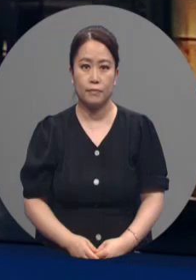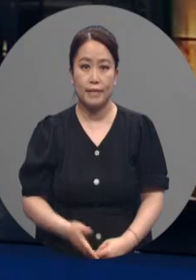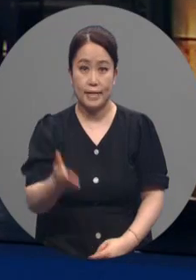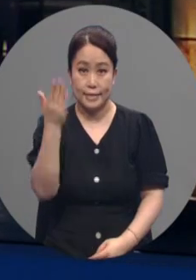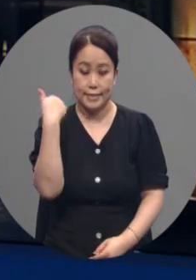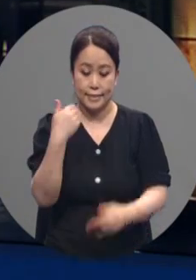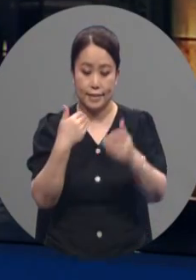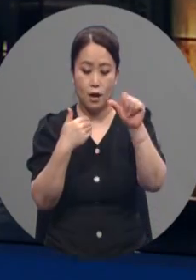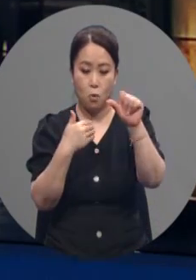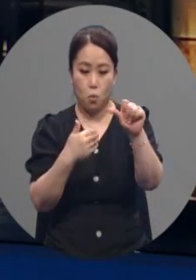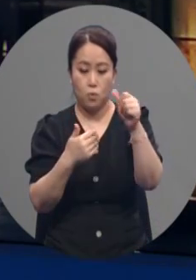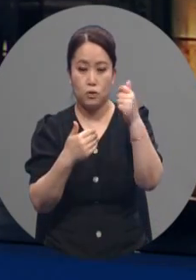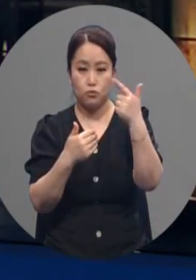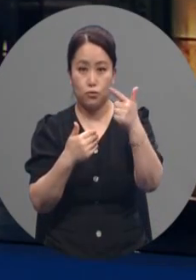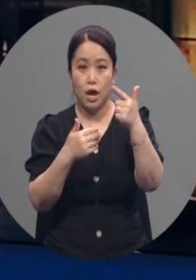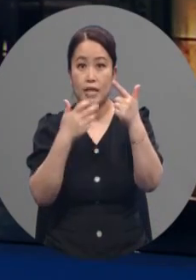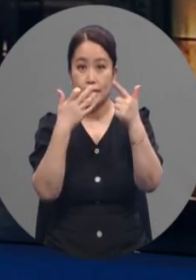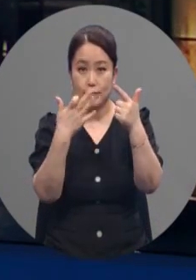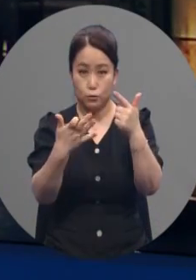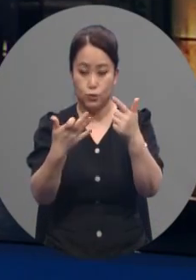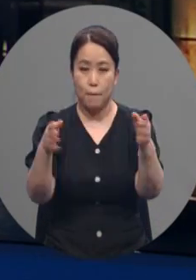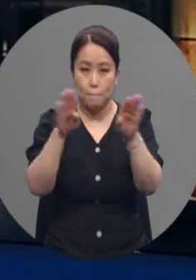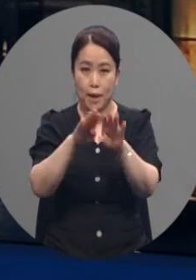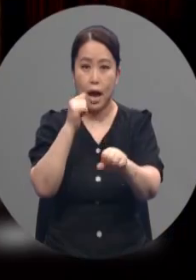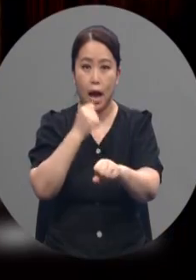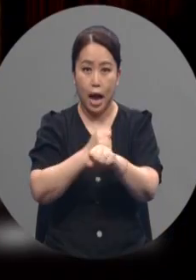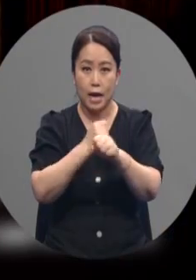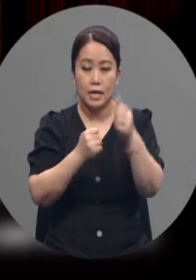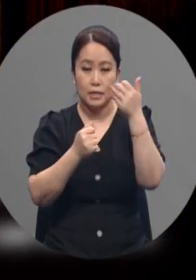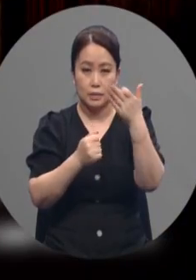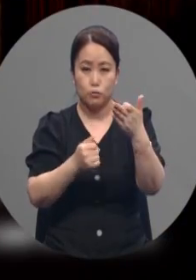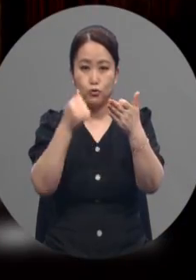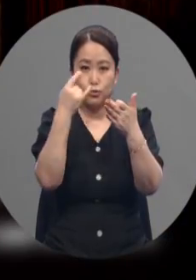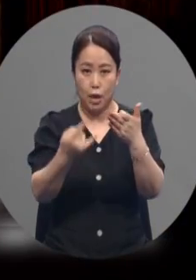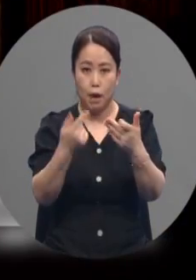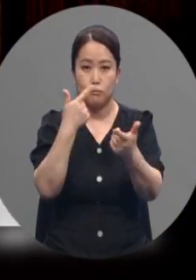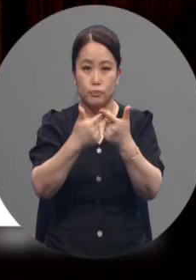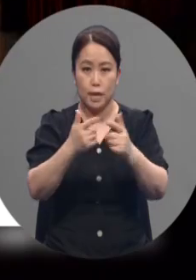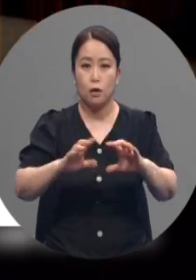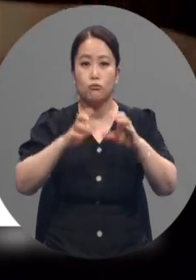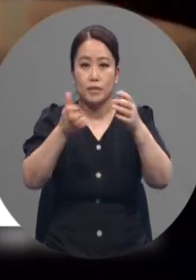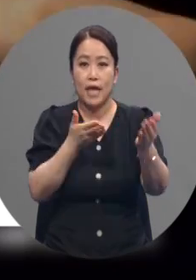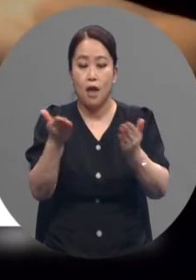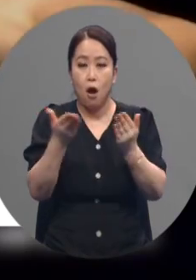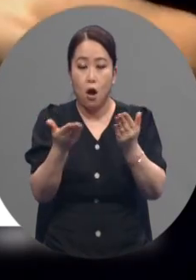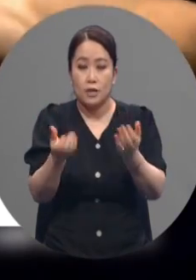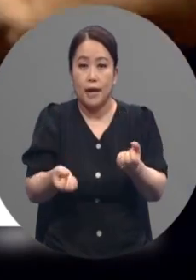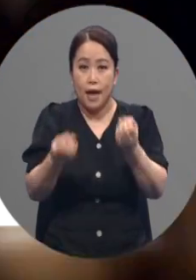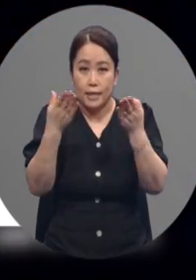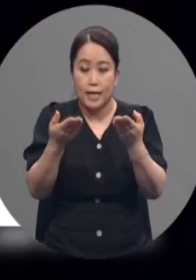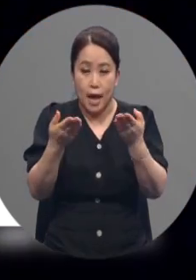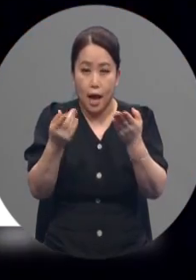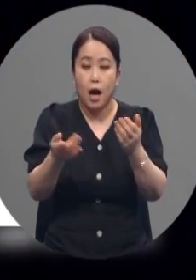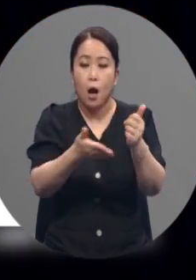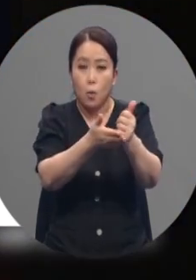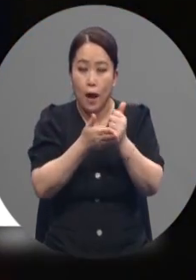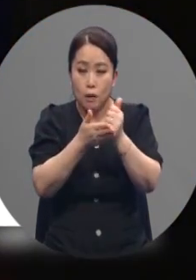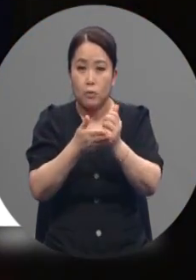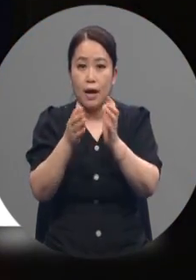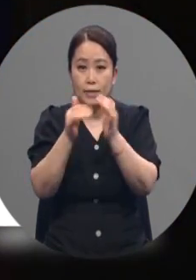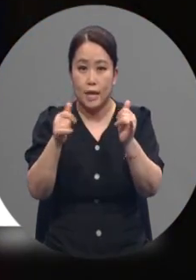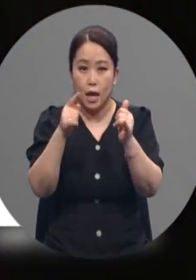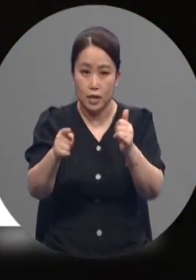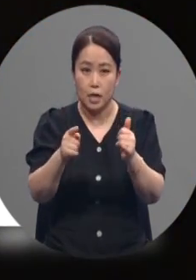지난 19일 폐막한 4 79회 부산국제연극제 관람객이 온 오프라인을 앞에 10만 여명의 다른 것으로